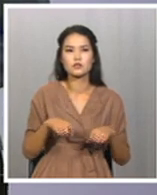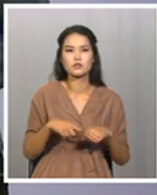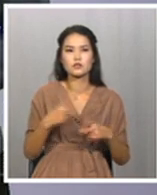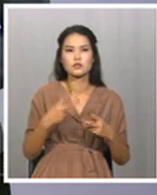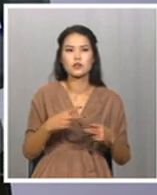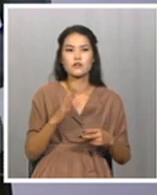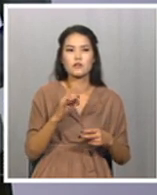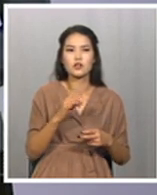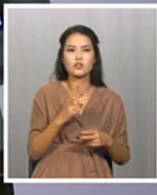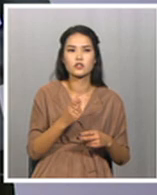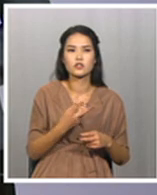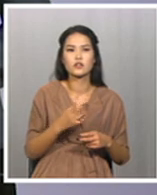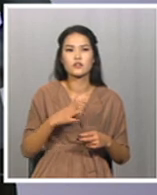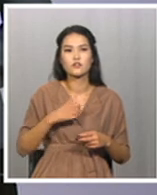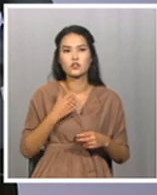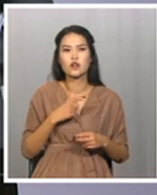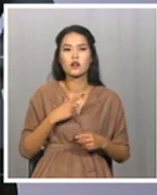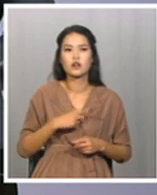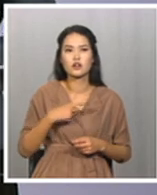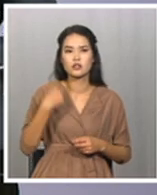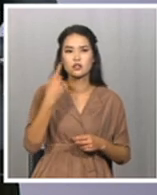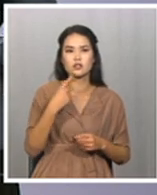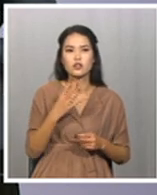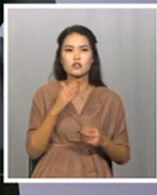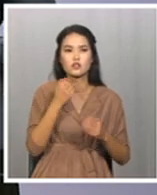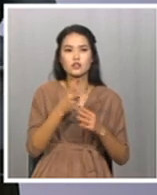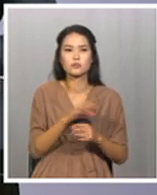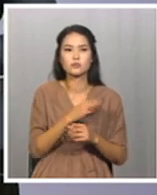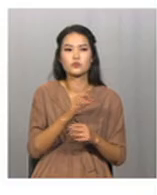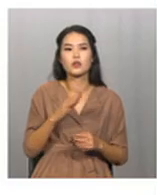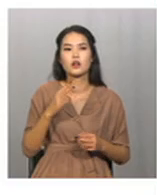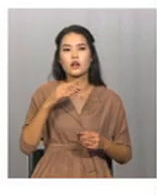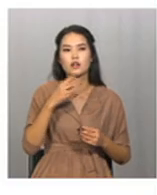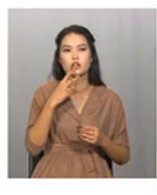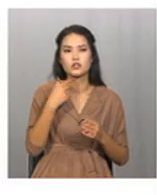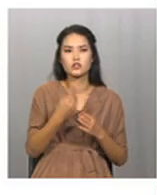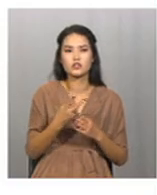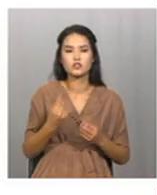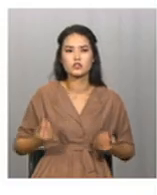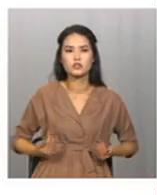внешность, характер, отношение к мужу, отношение к жизни.